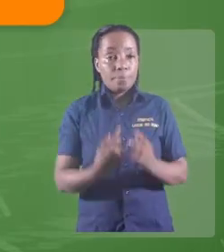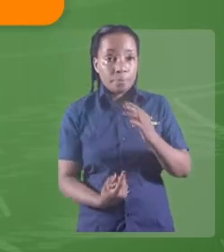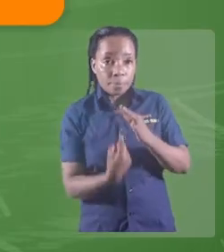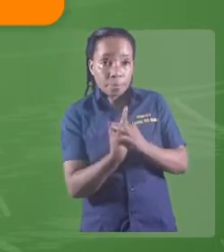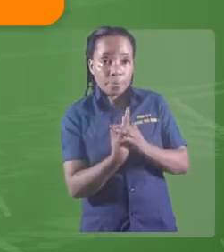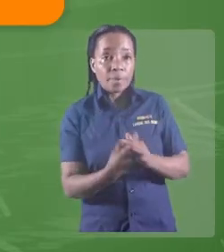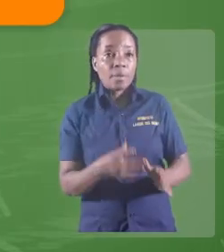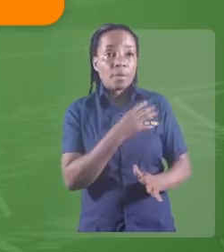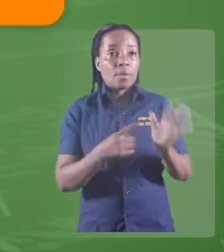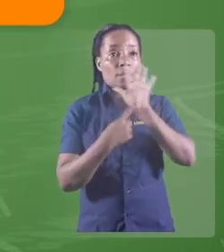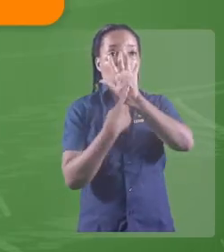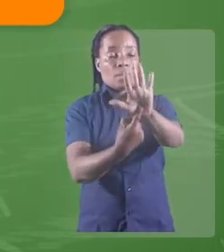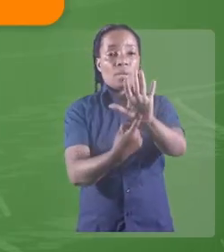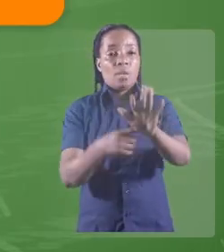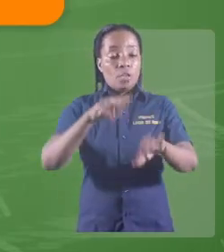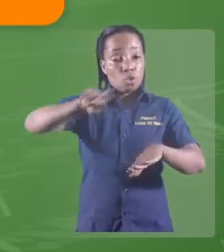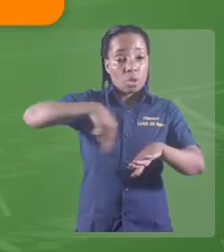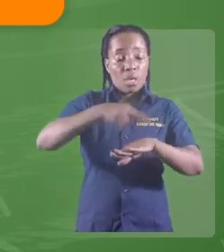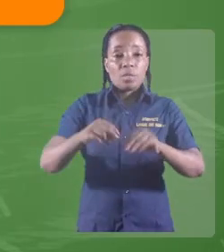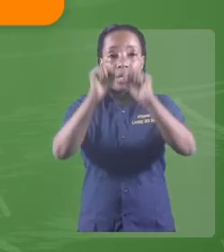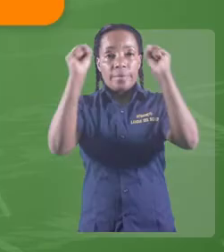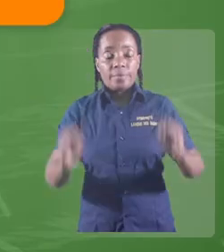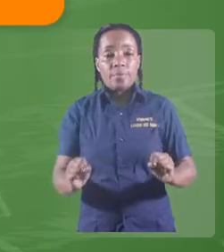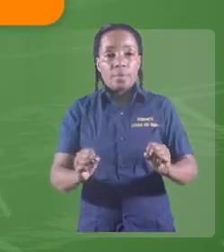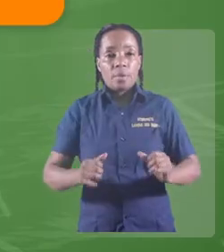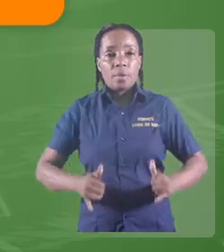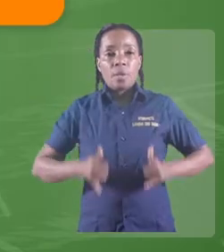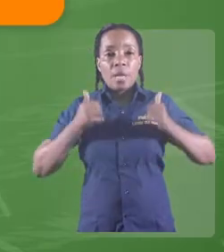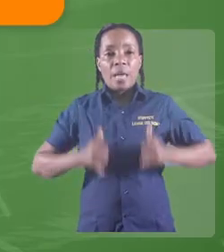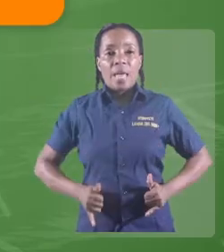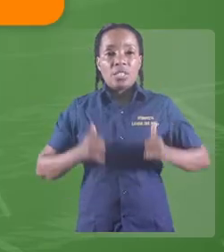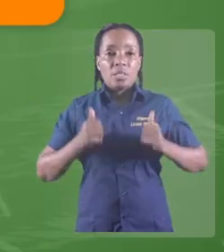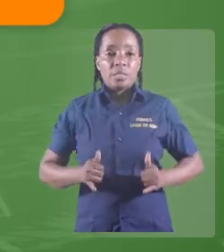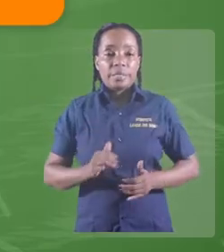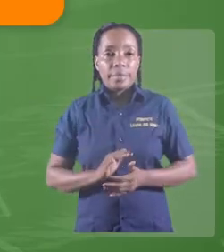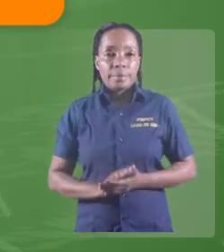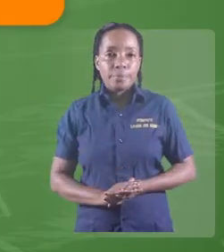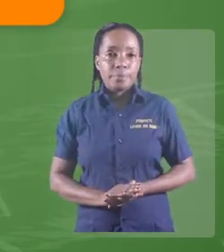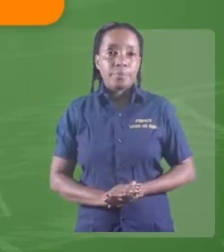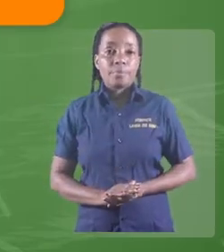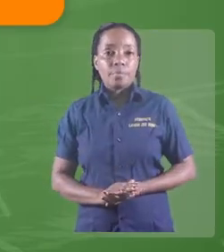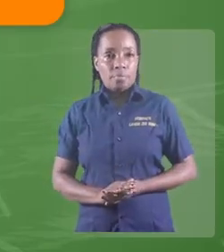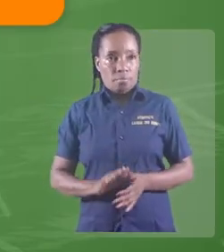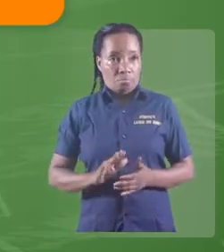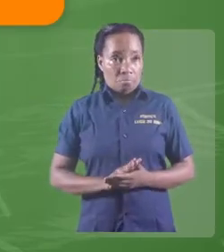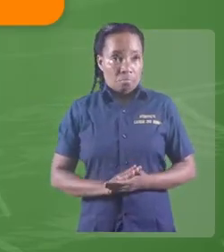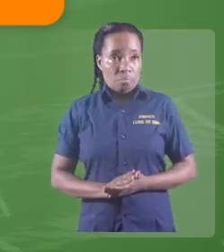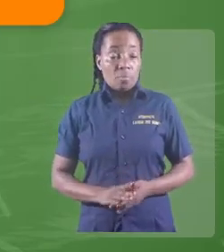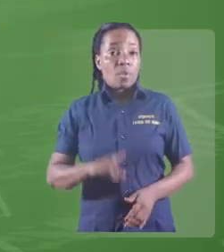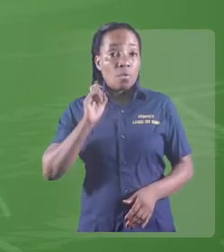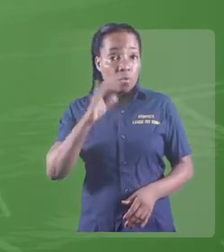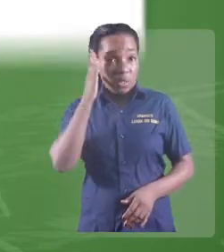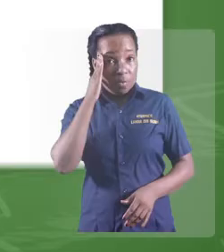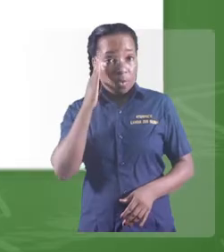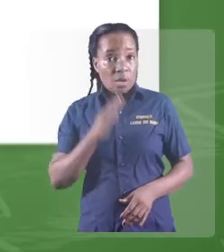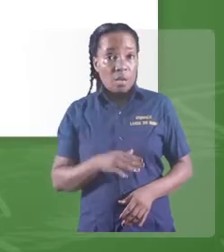la naissance et à l'affirmation du nationalisme algérien. Le nationalisme algérien est caractérisé